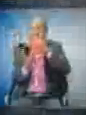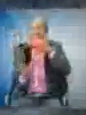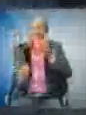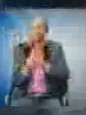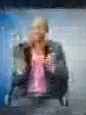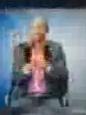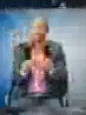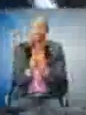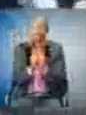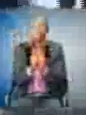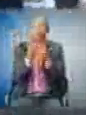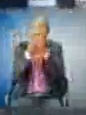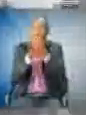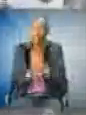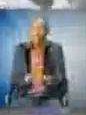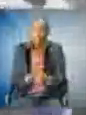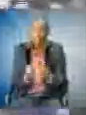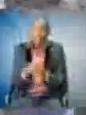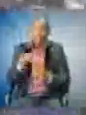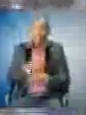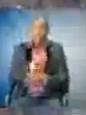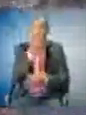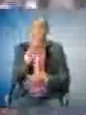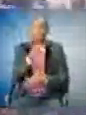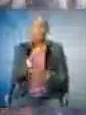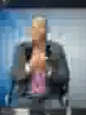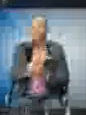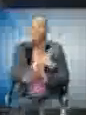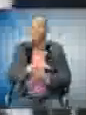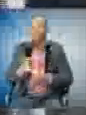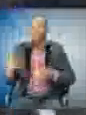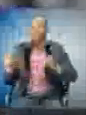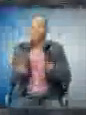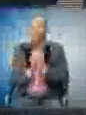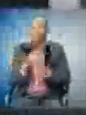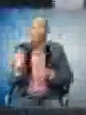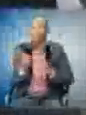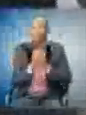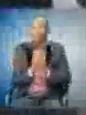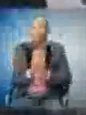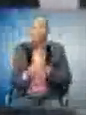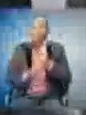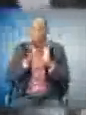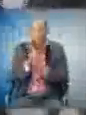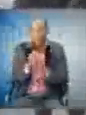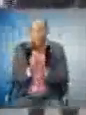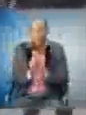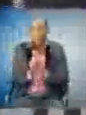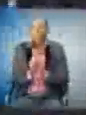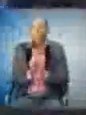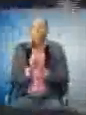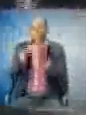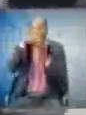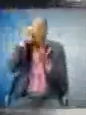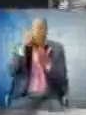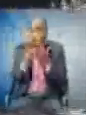dans plusieurs écoles de Lubumbashi, les élèves faibles prennent déjà part aux cours de rattrapage pour qu'ils améliorent tant